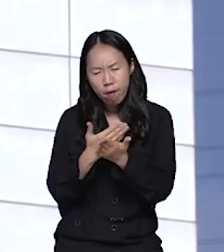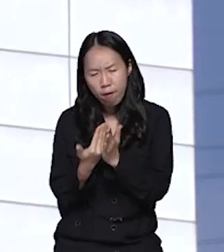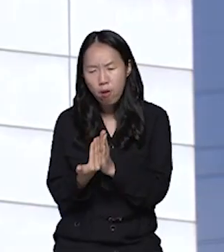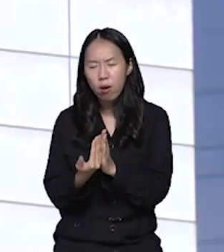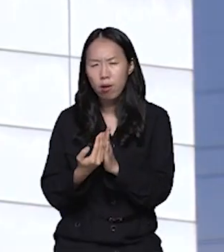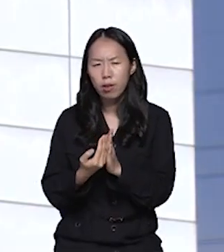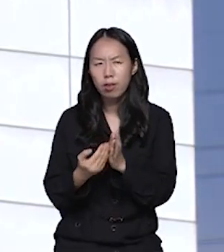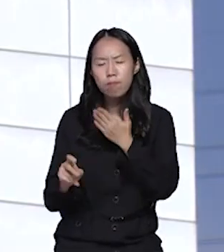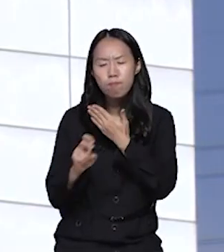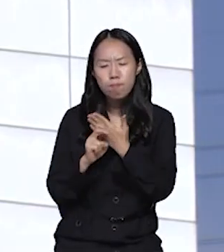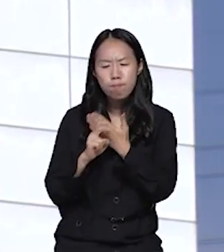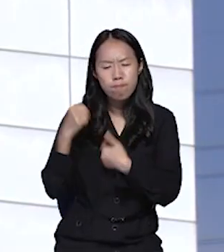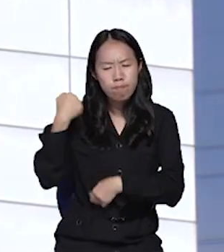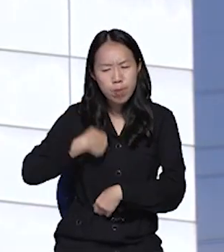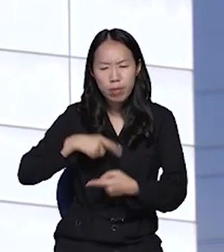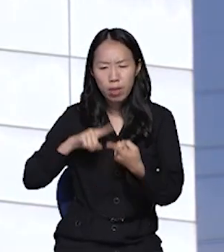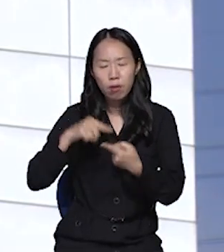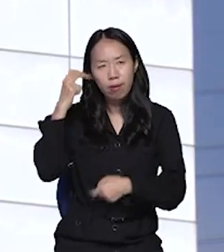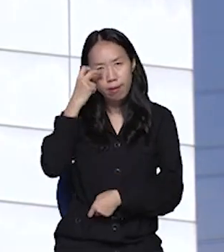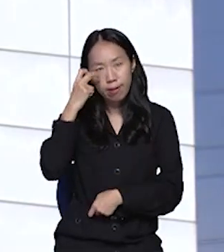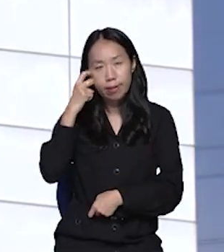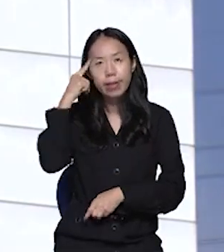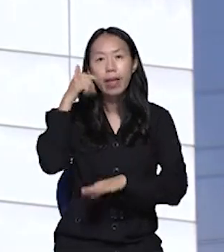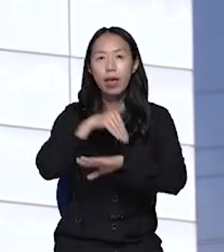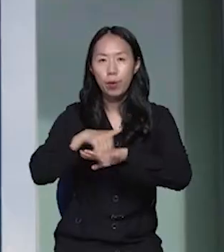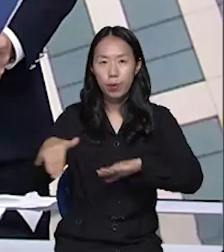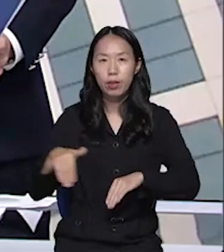범죄를 중점 단속할 방치입니다